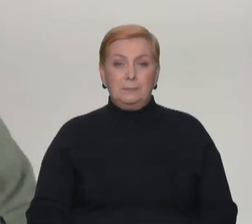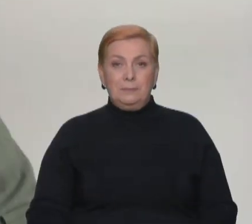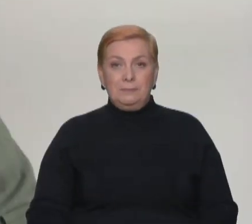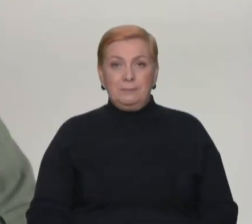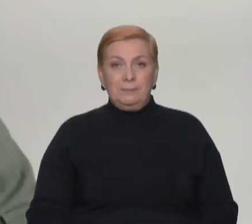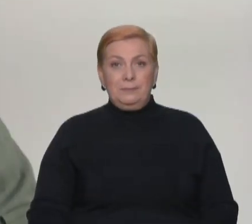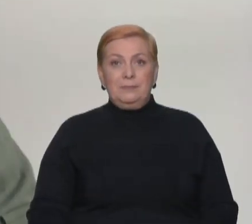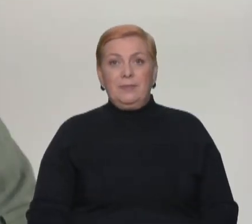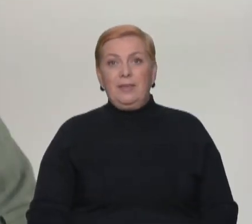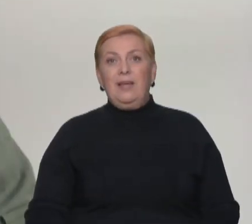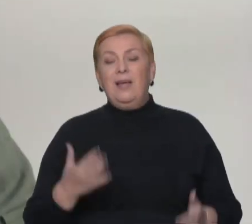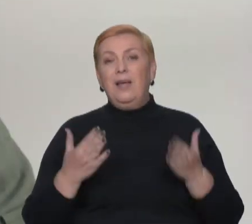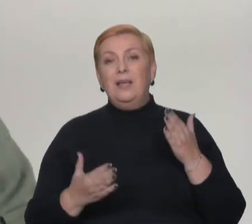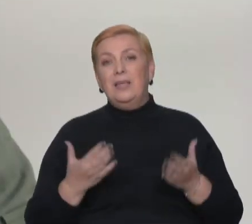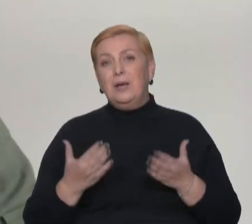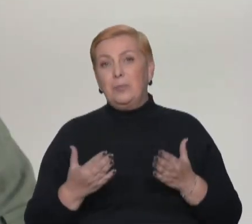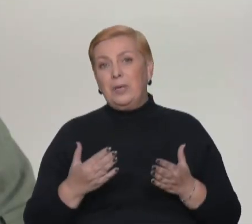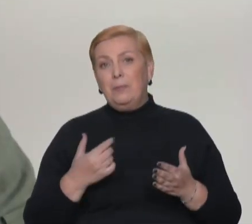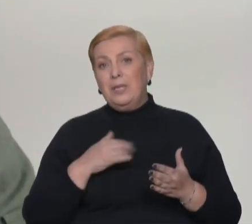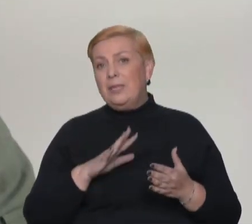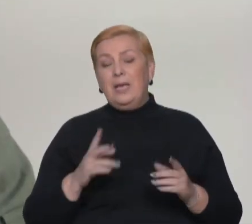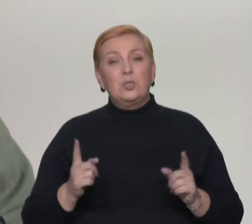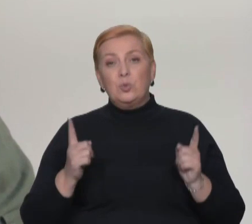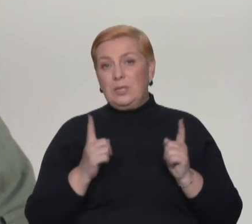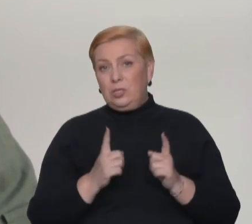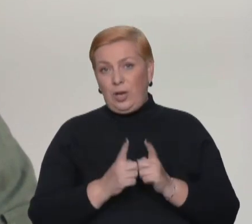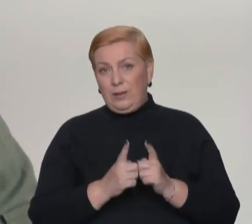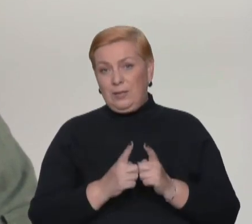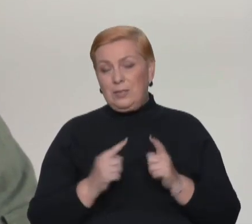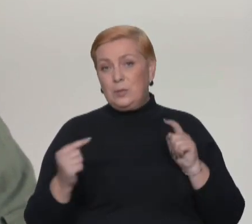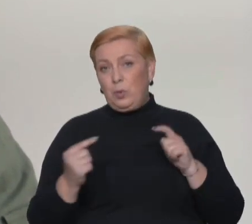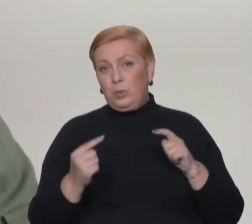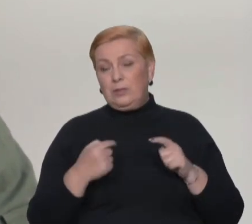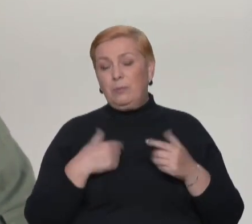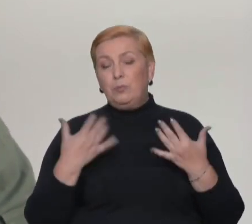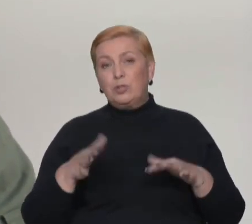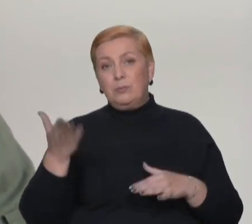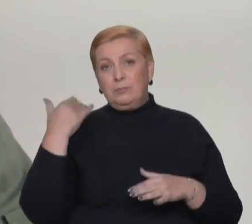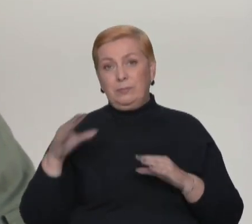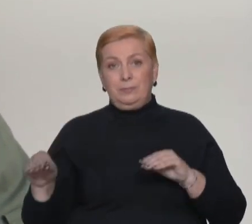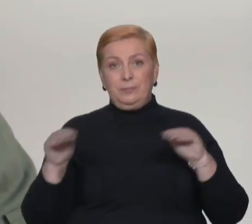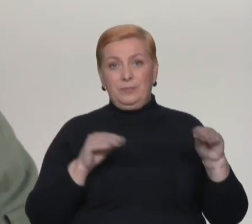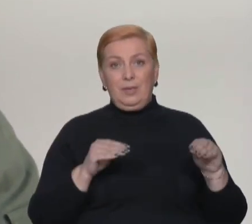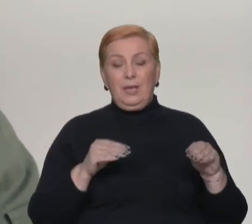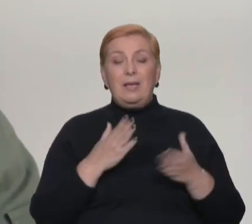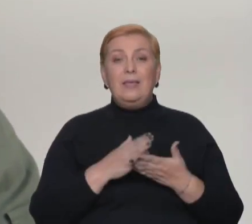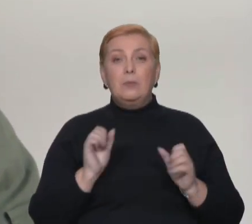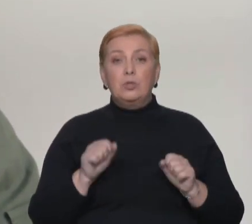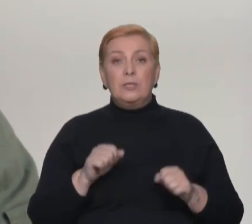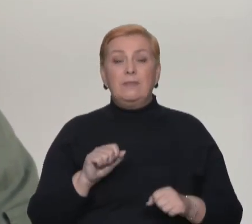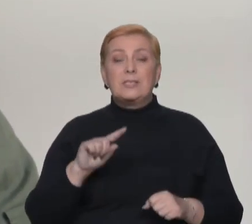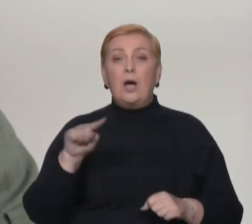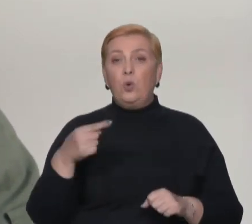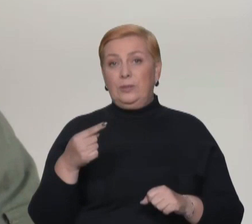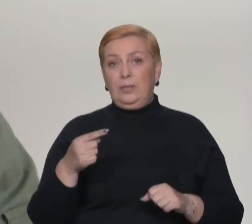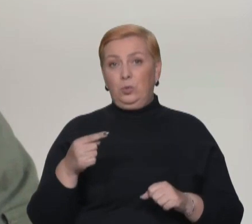зули цього спротиву то же всх дтей нас можливо за годину всх